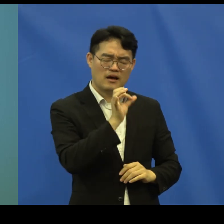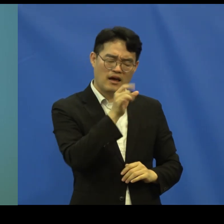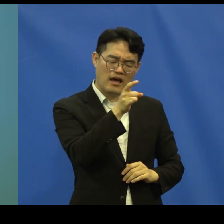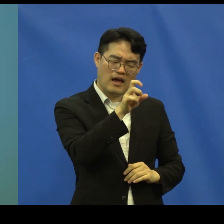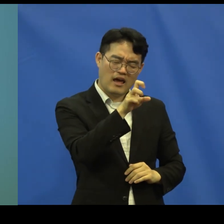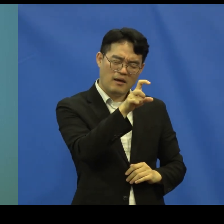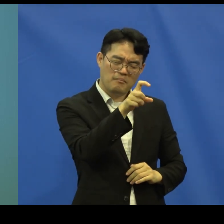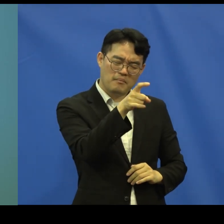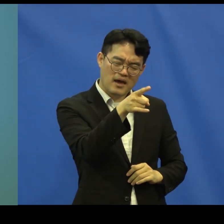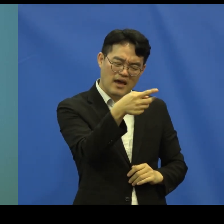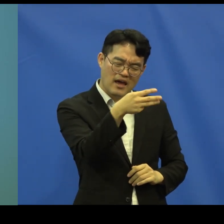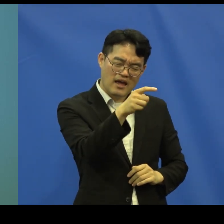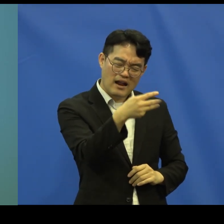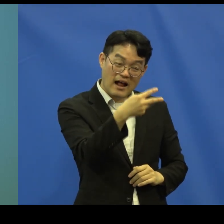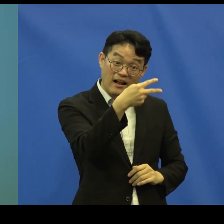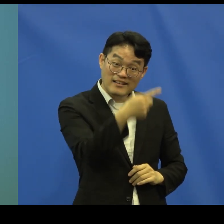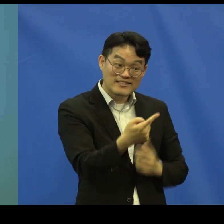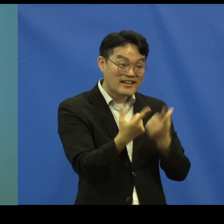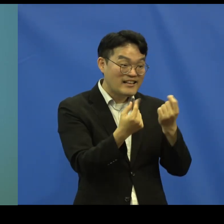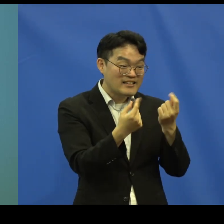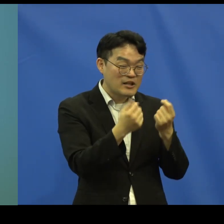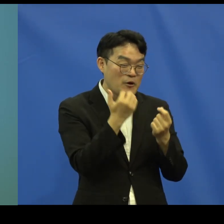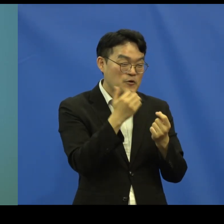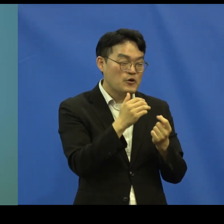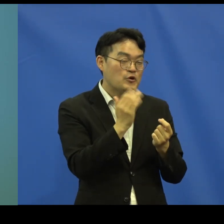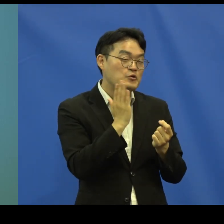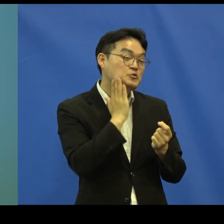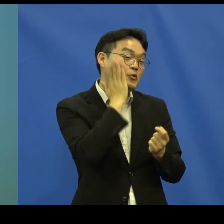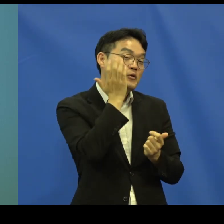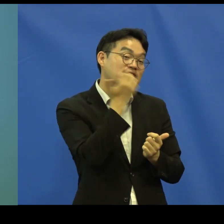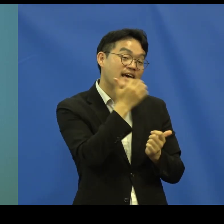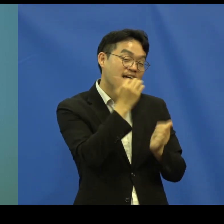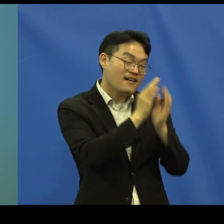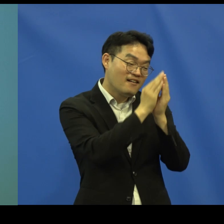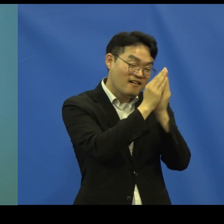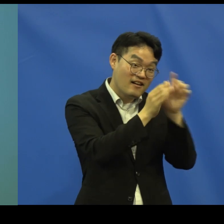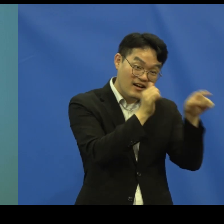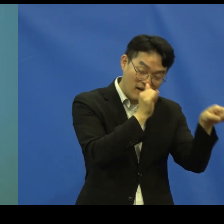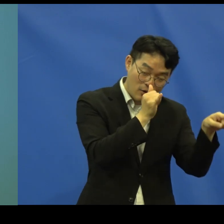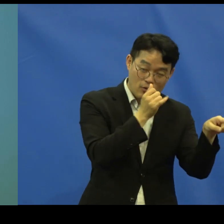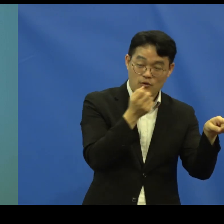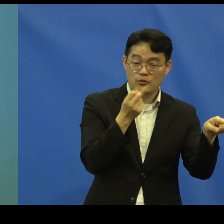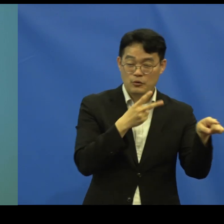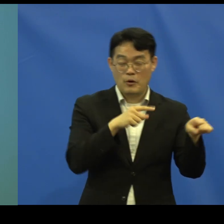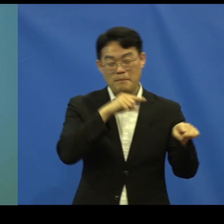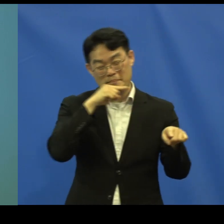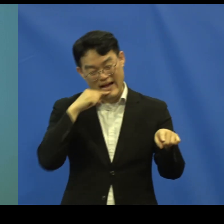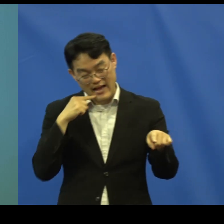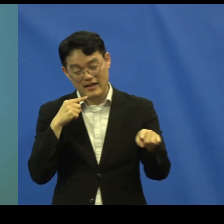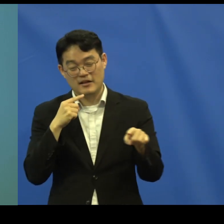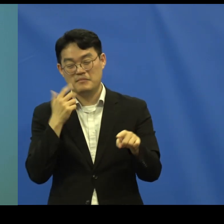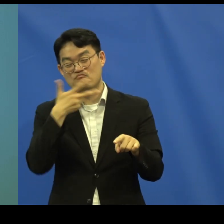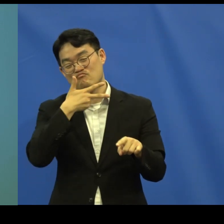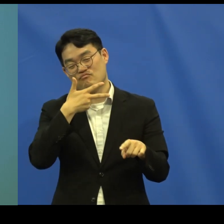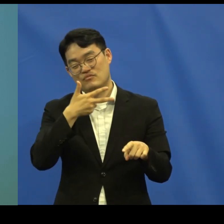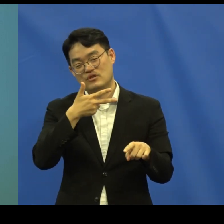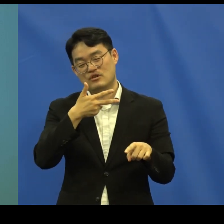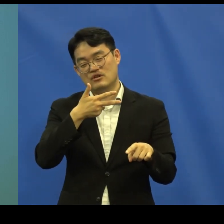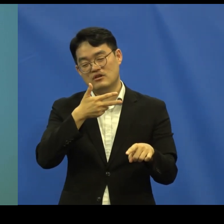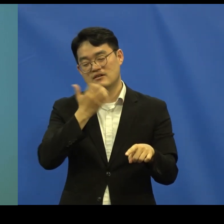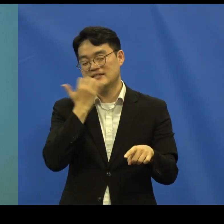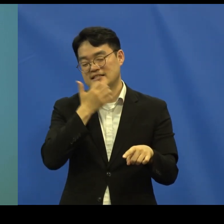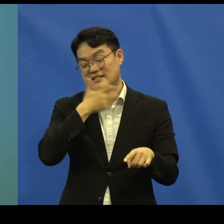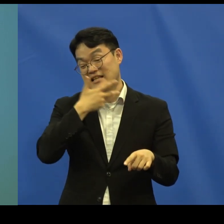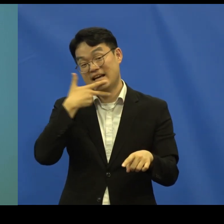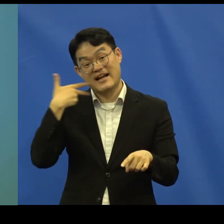에메랄드 같은 무지개. 이게 무지개가 뭐 이게 빨주노초 파란보 이게 아니고